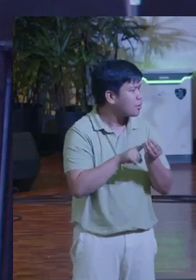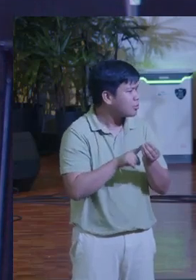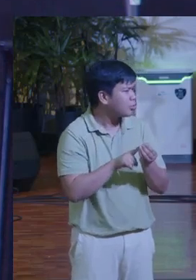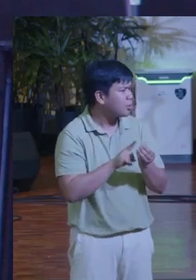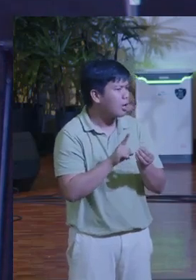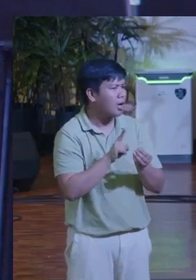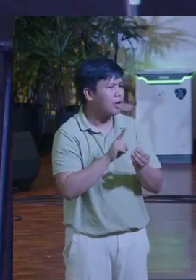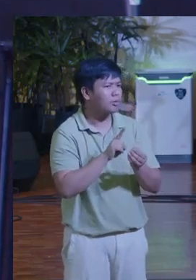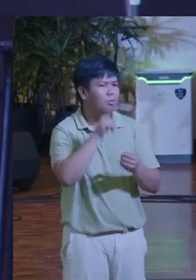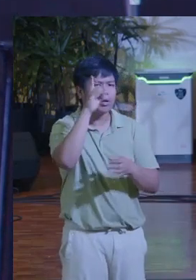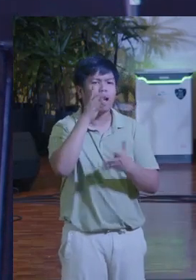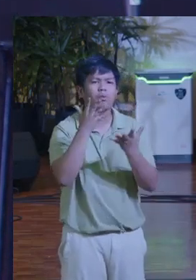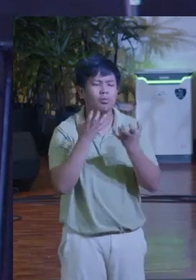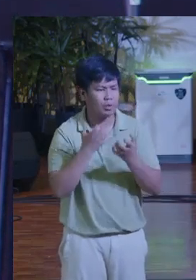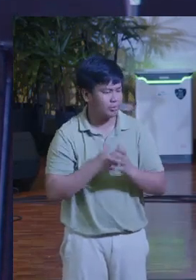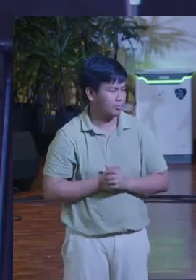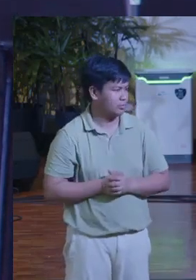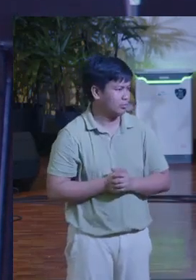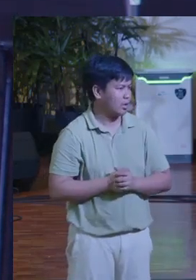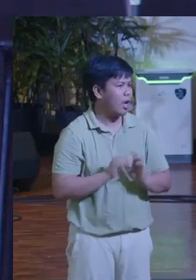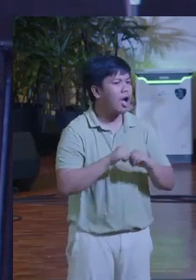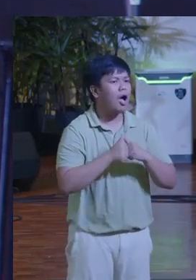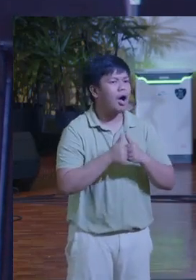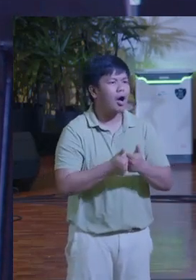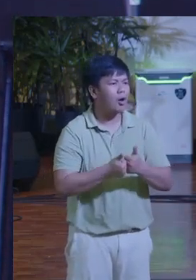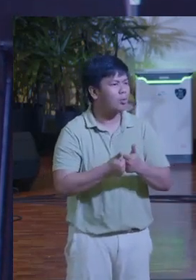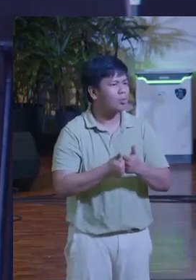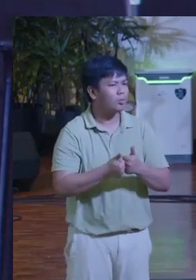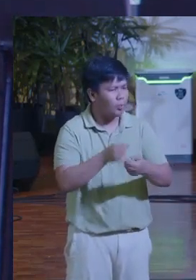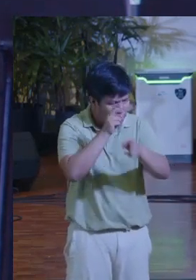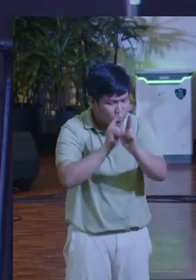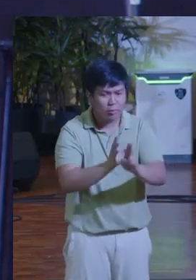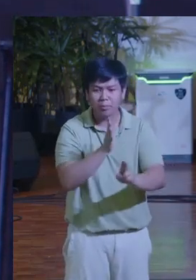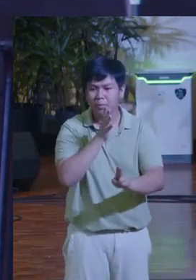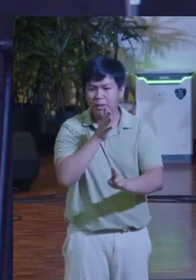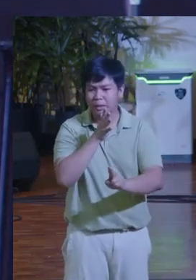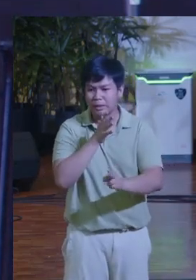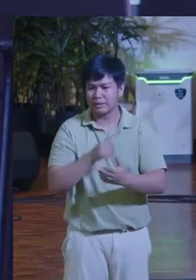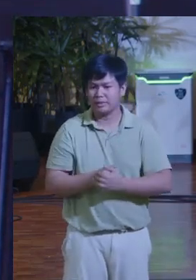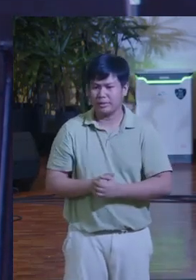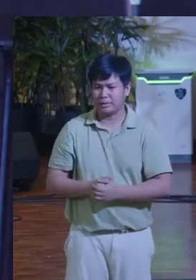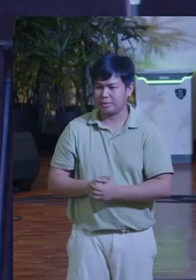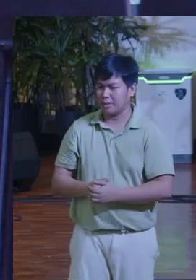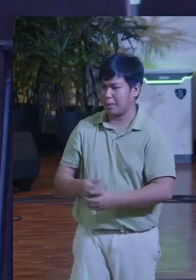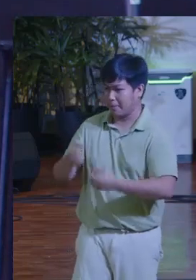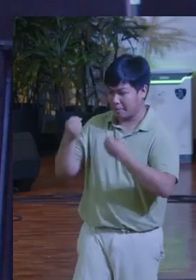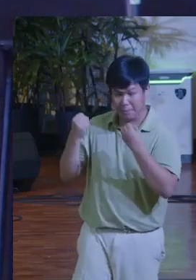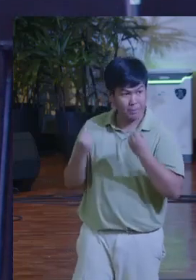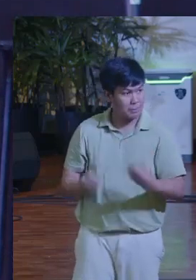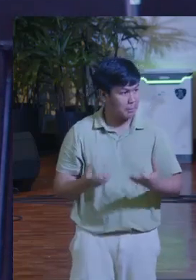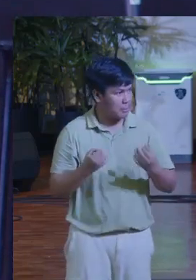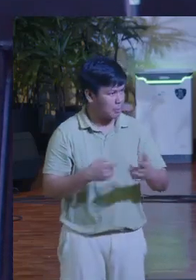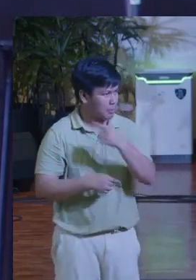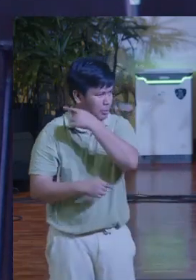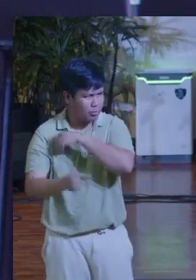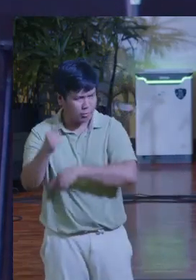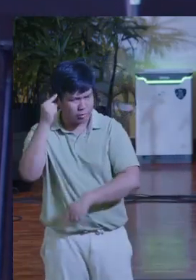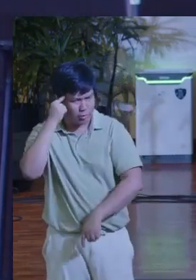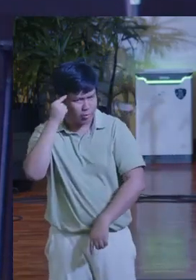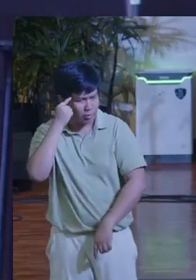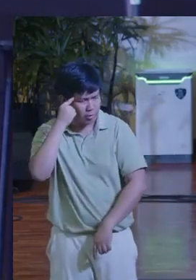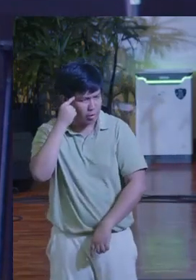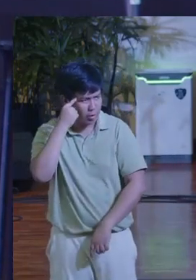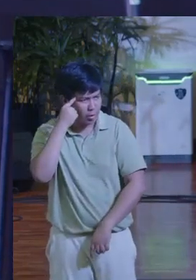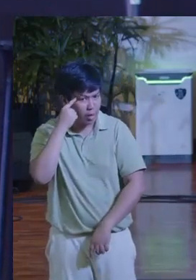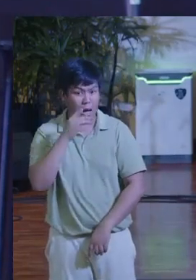sa ating mga mothers, no? Siyempre, napakabilis na magpunta yung isip ko